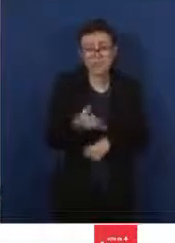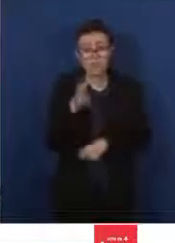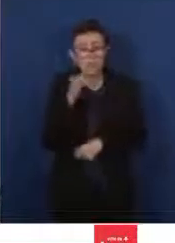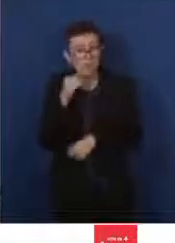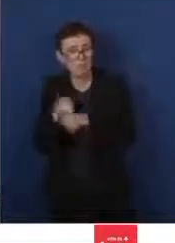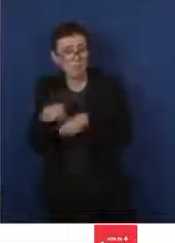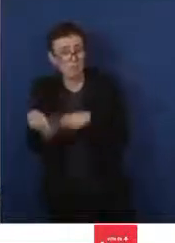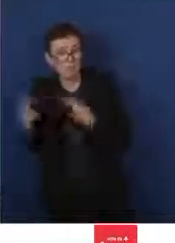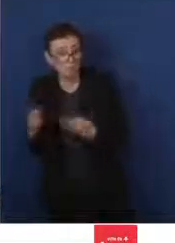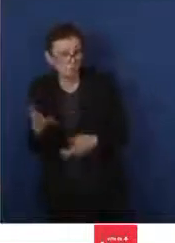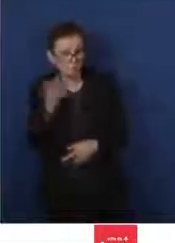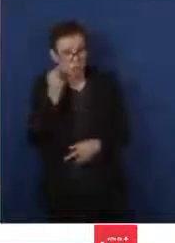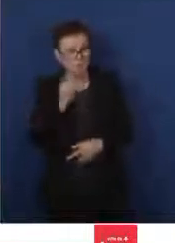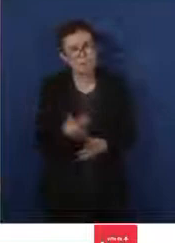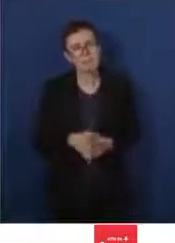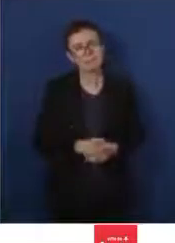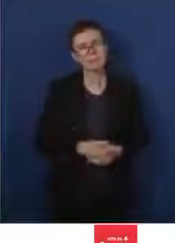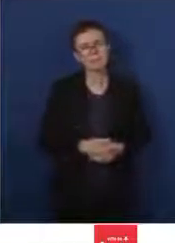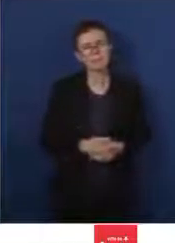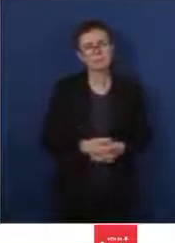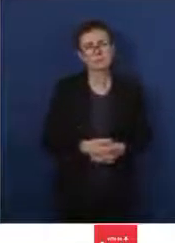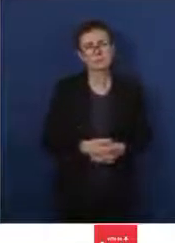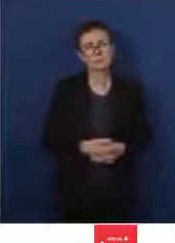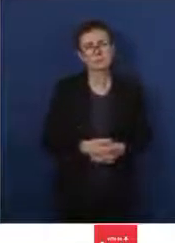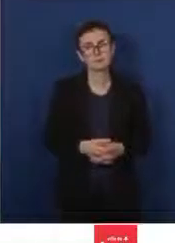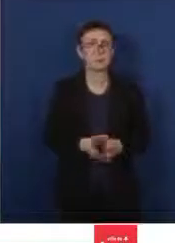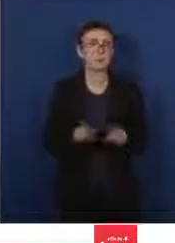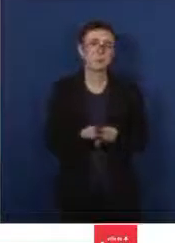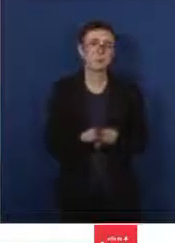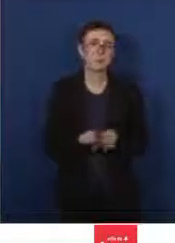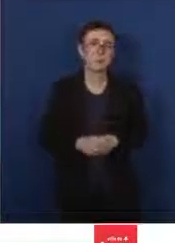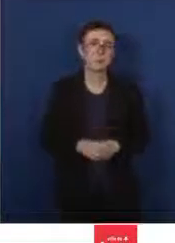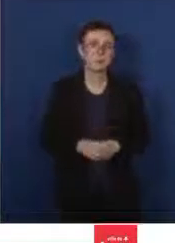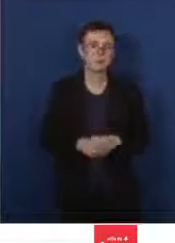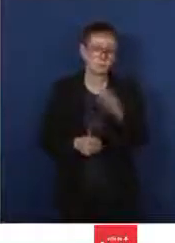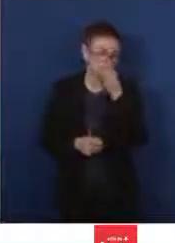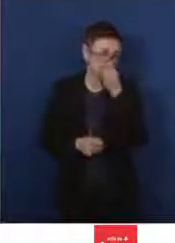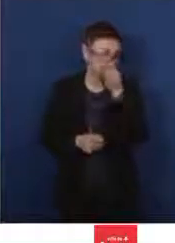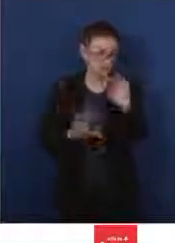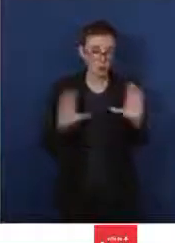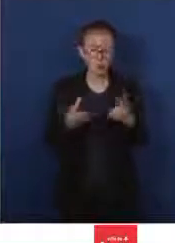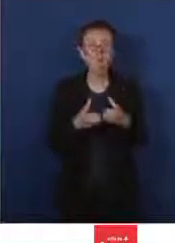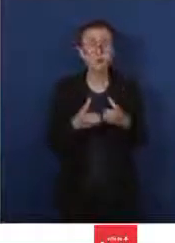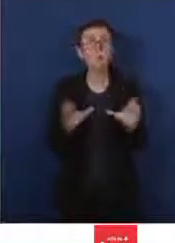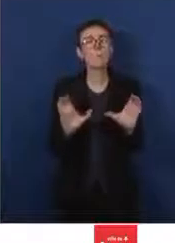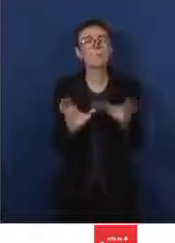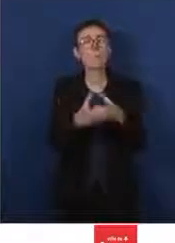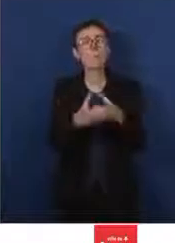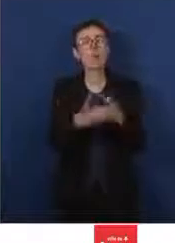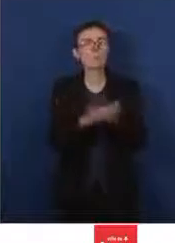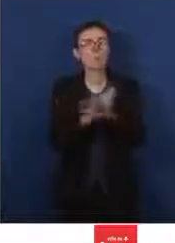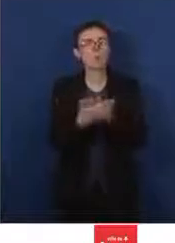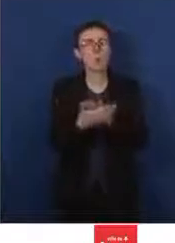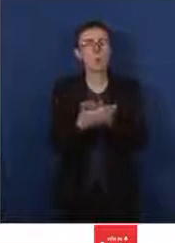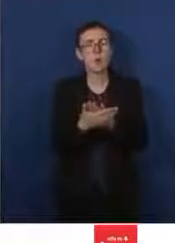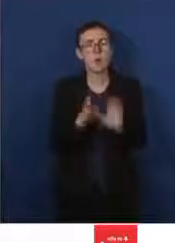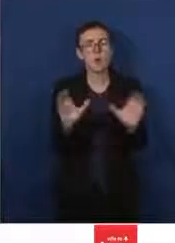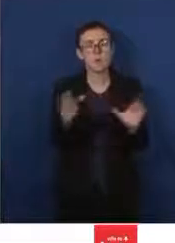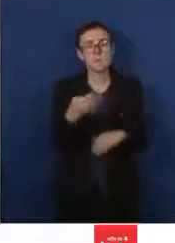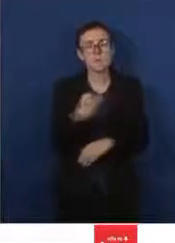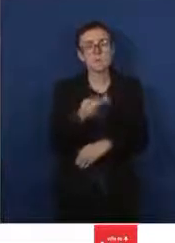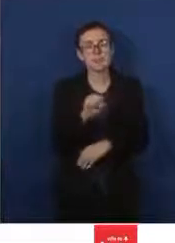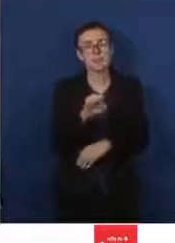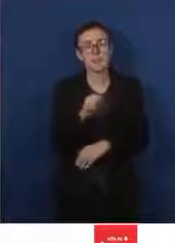jour. Plus cruellement encore, le collectif Masséna-Solferino, publié le 3 octobre